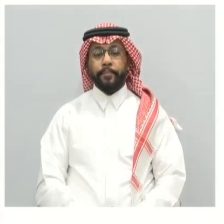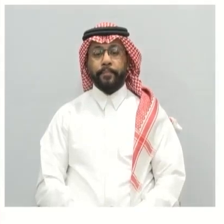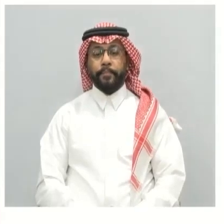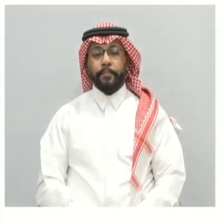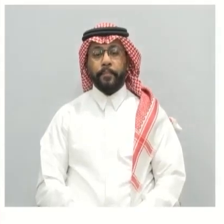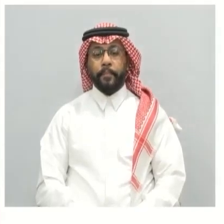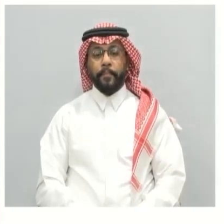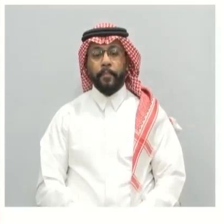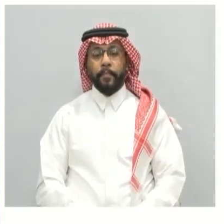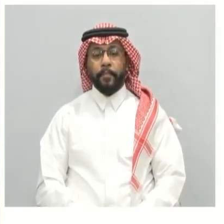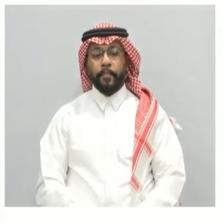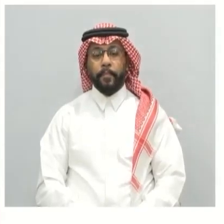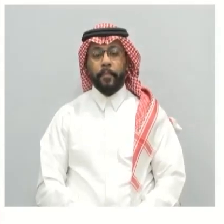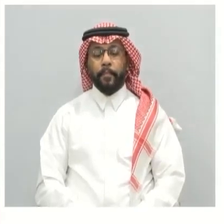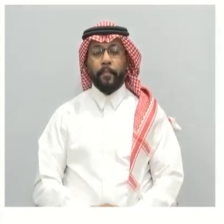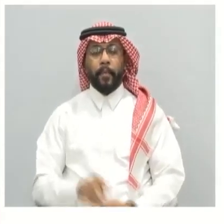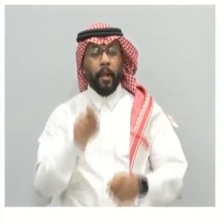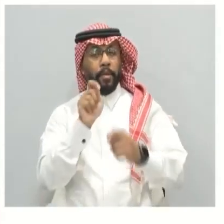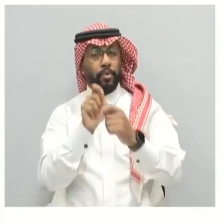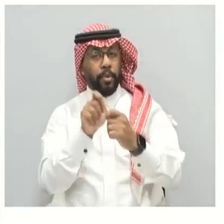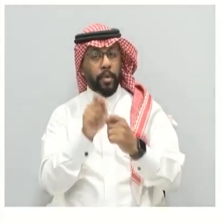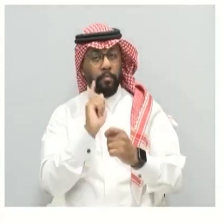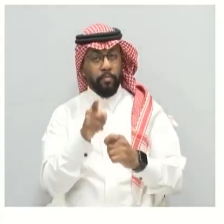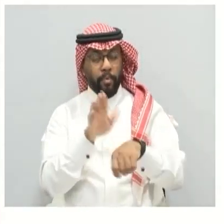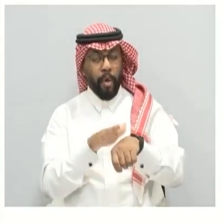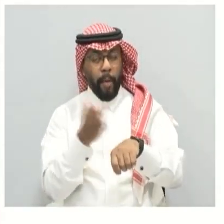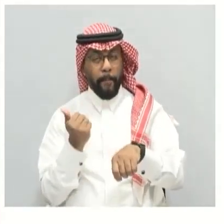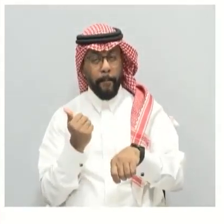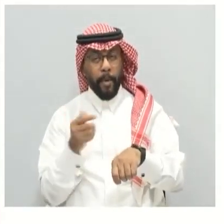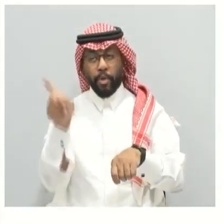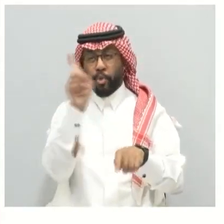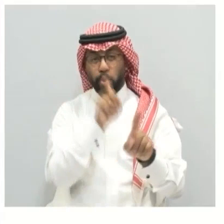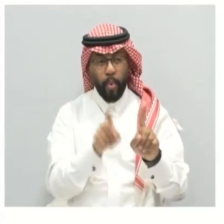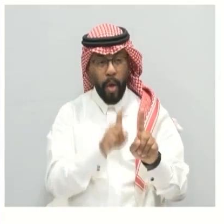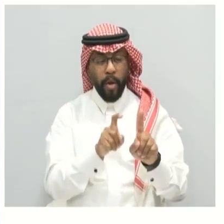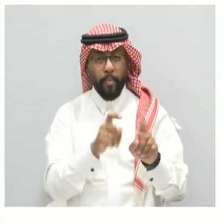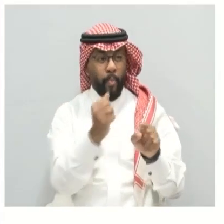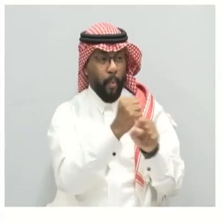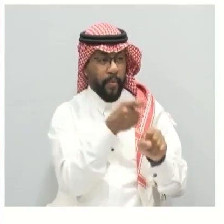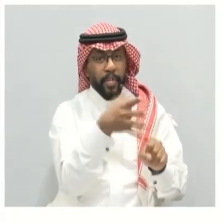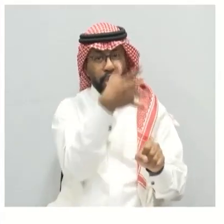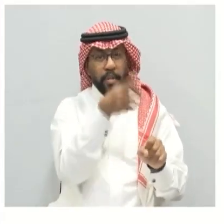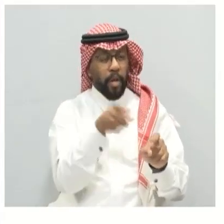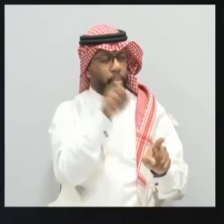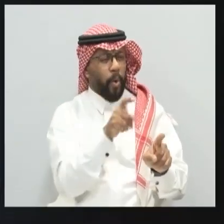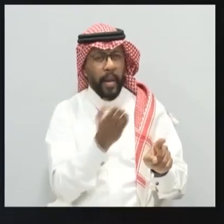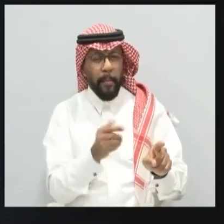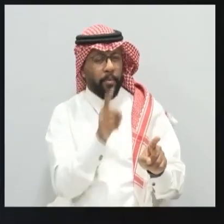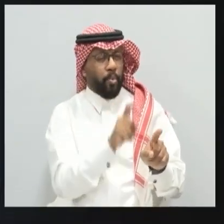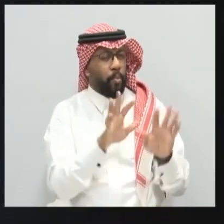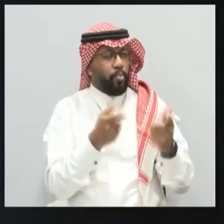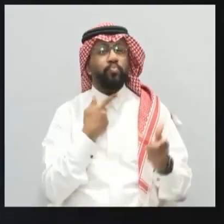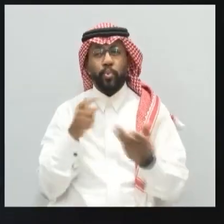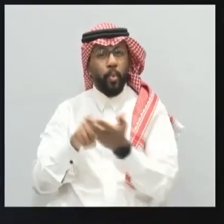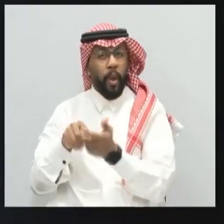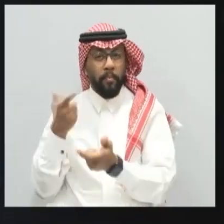الله كذلك من النصائح ما قبل المقابله الشخصيه سؤال الموظفين الجدد التي الذين توظفوا في هذه الجهه